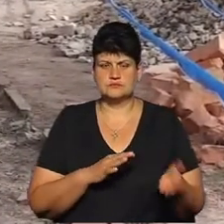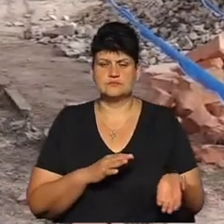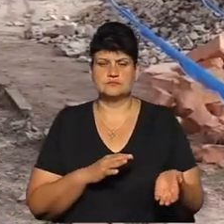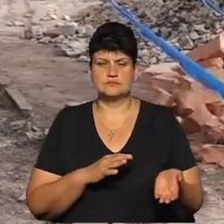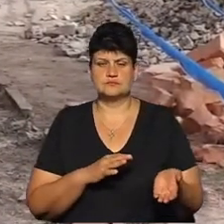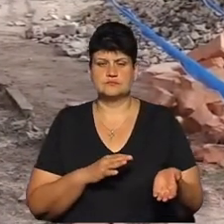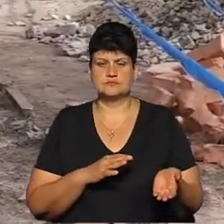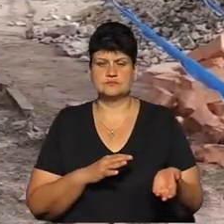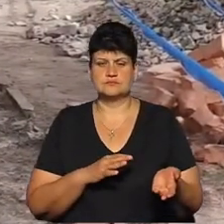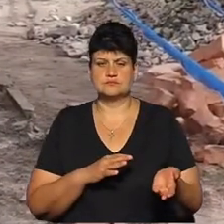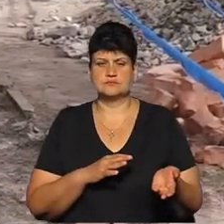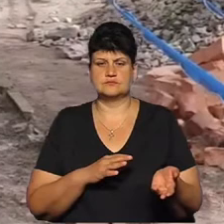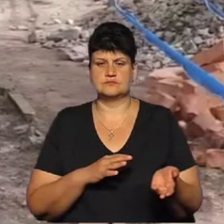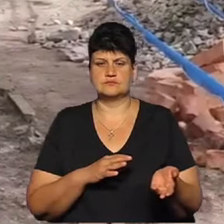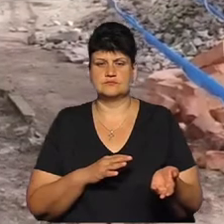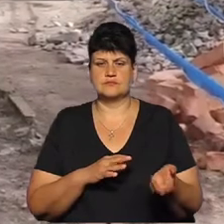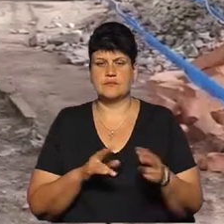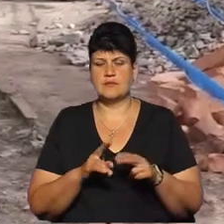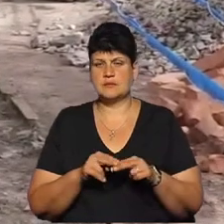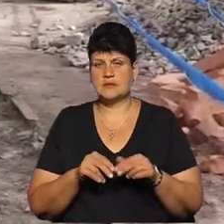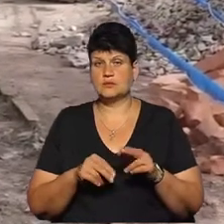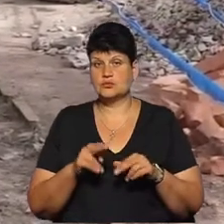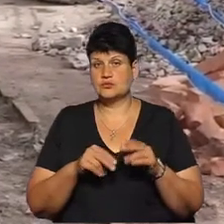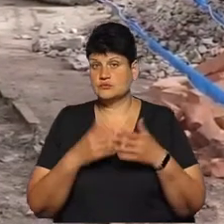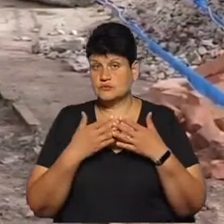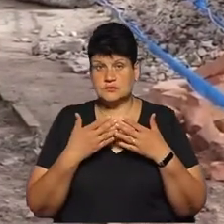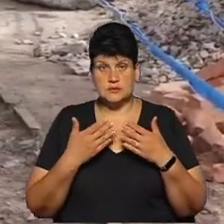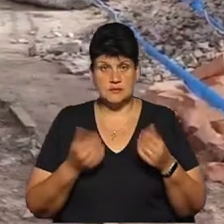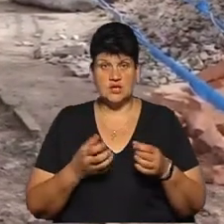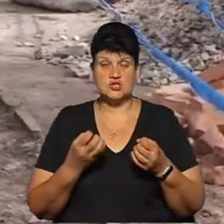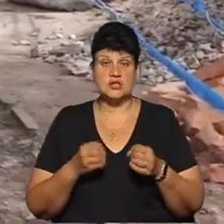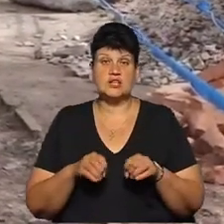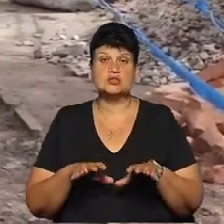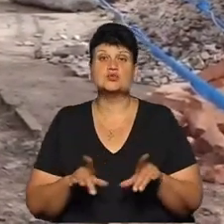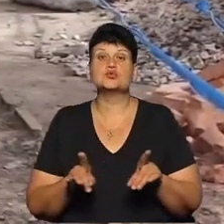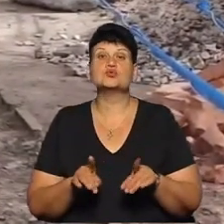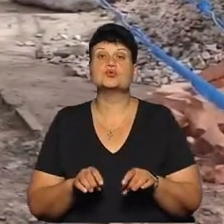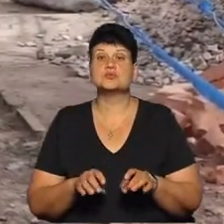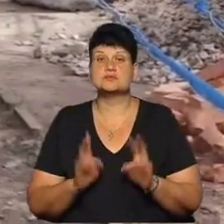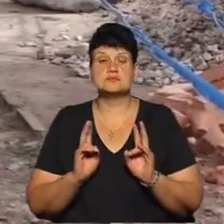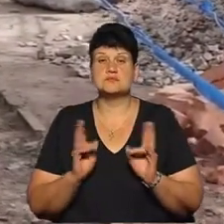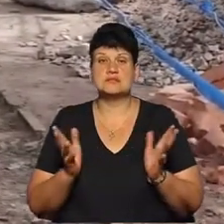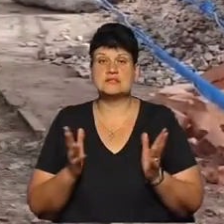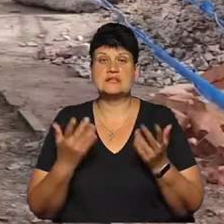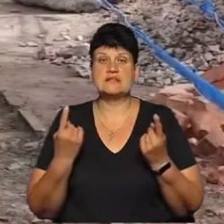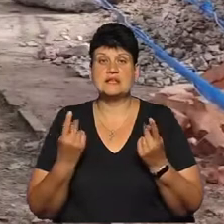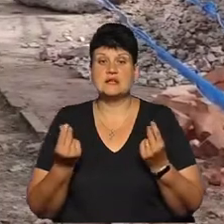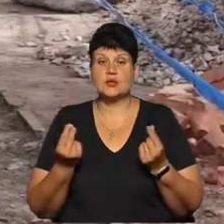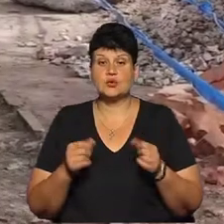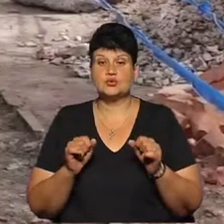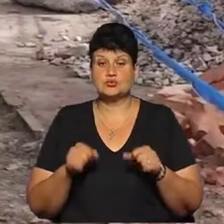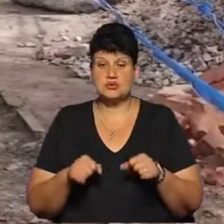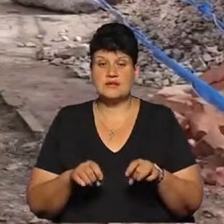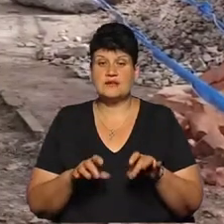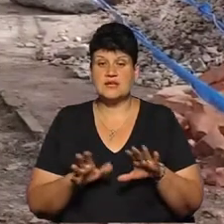Паспорта так і немає на цю будову. Кажуть, що ще там рішається. Що рішається, не знаю. За великі гроші, певно, щось і рішається і рішиться.